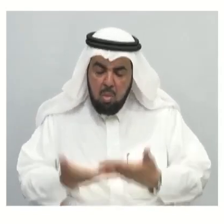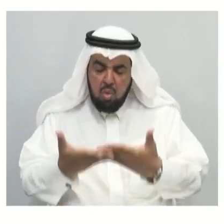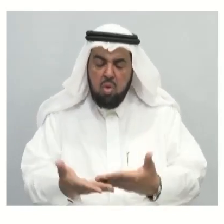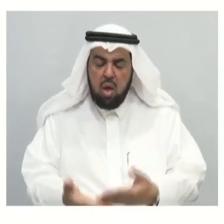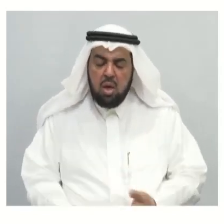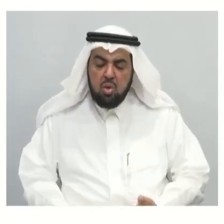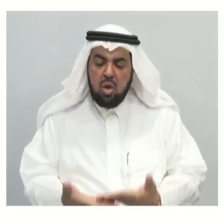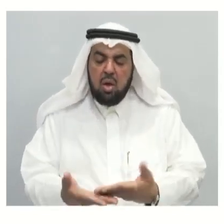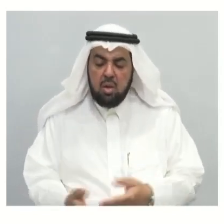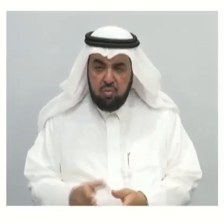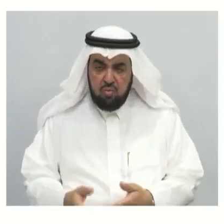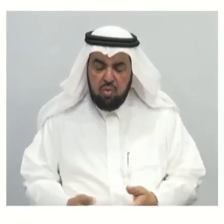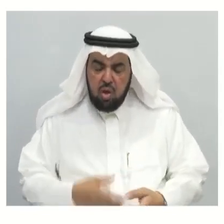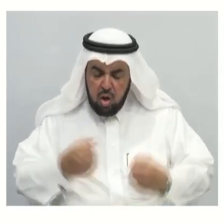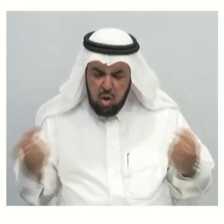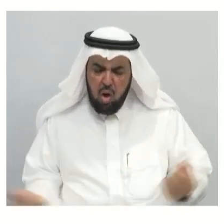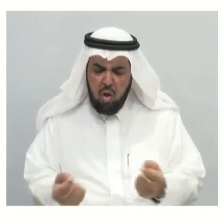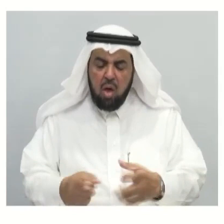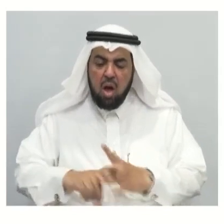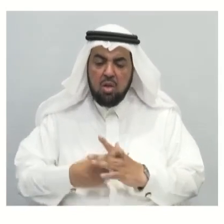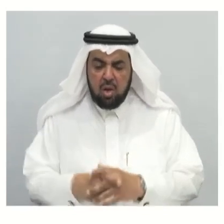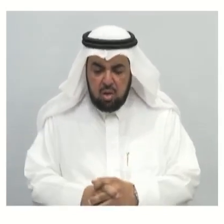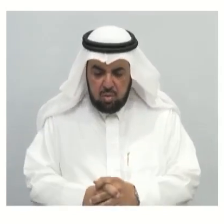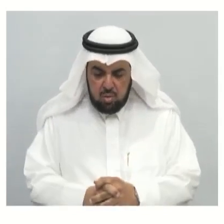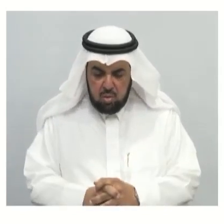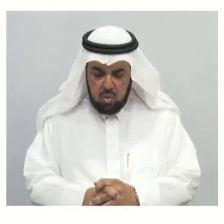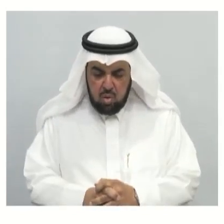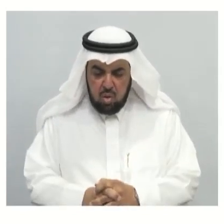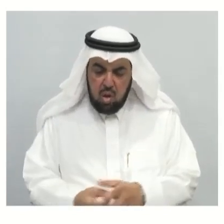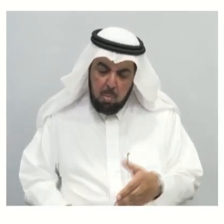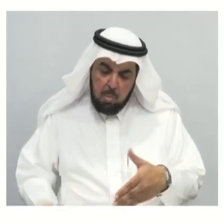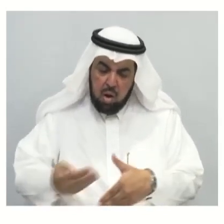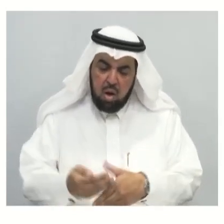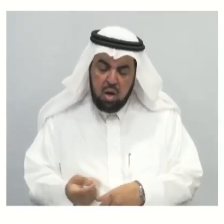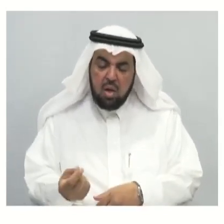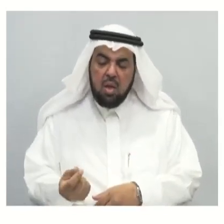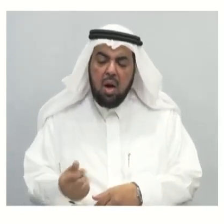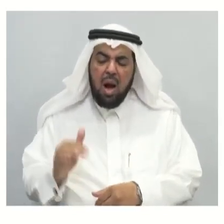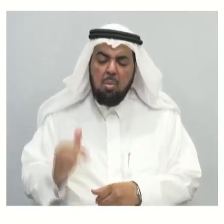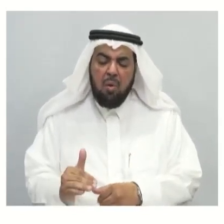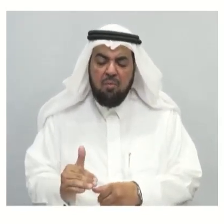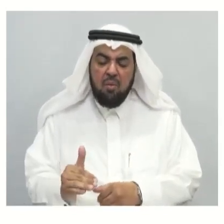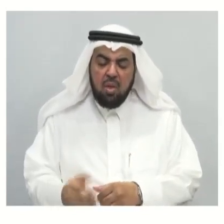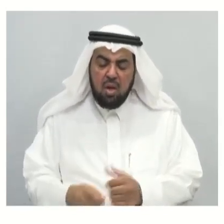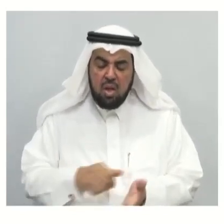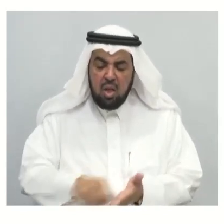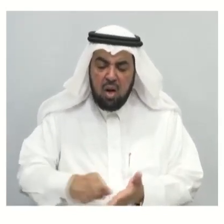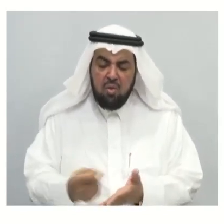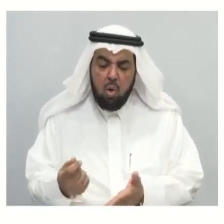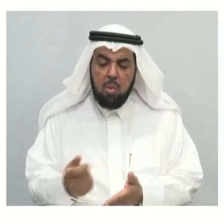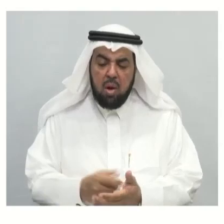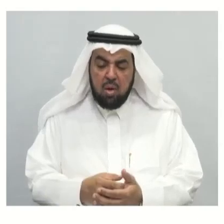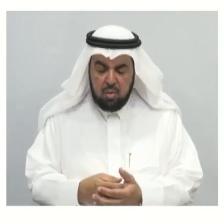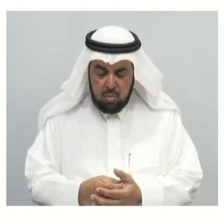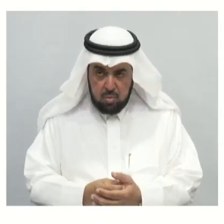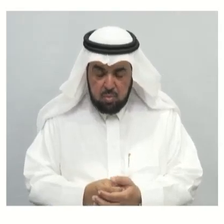والداعمه للنهضه الصناعيه وايضا يضيف بعضهم السعر المخفض لصرف العمله